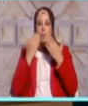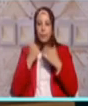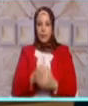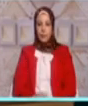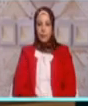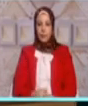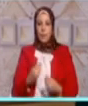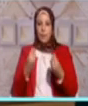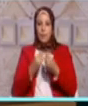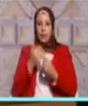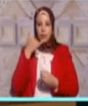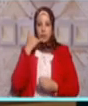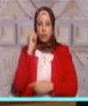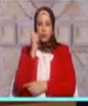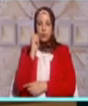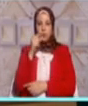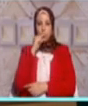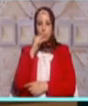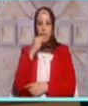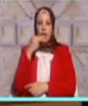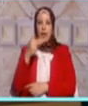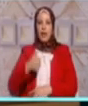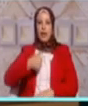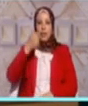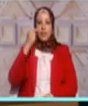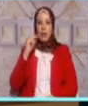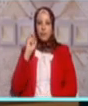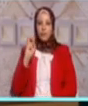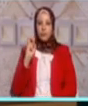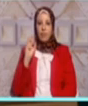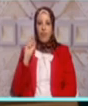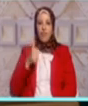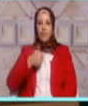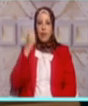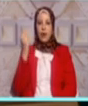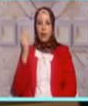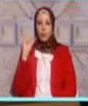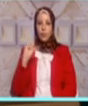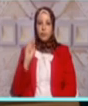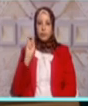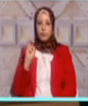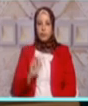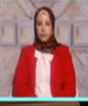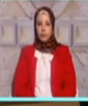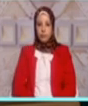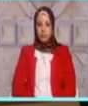الهاتف الآن الأستاذة الدكتورة غادة فاروق، نائب رئيس جامعة عين شمس لشؤون